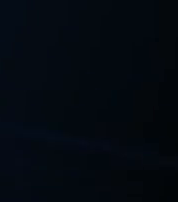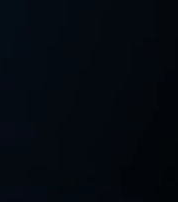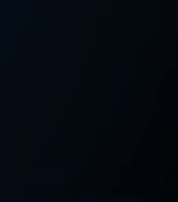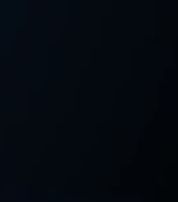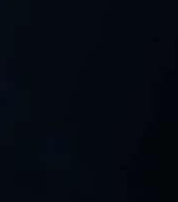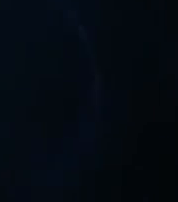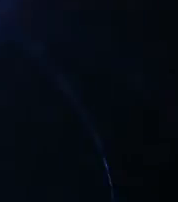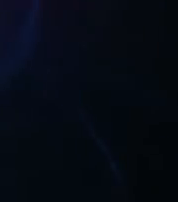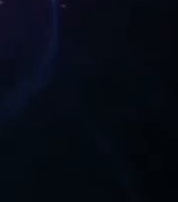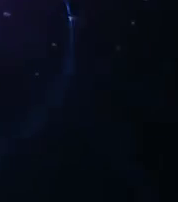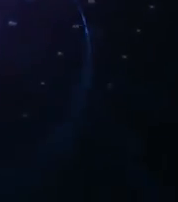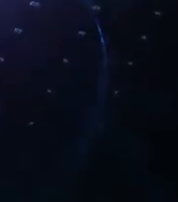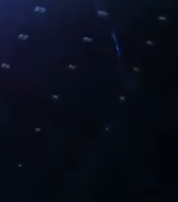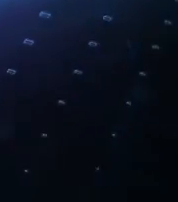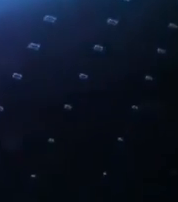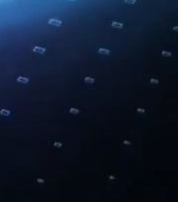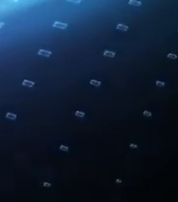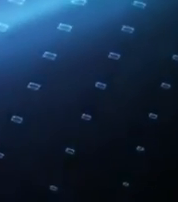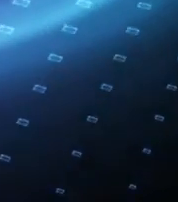Hai